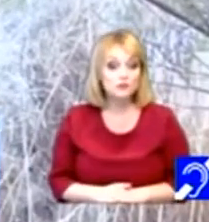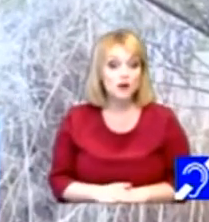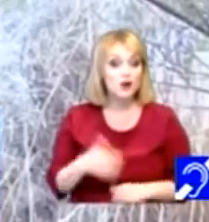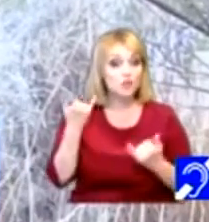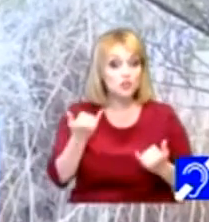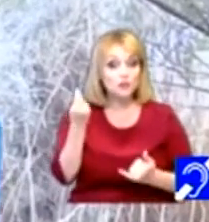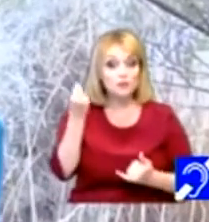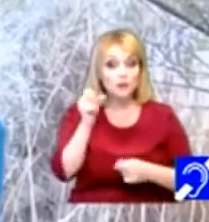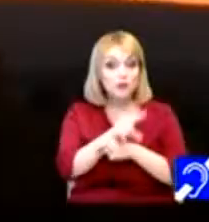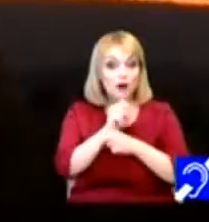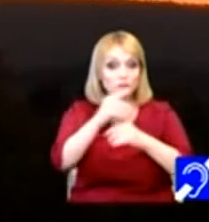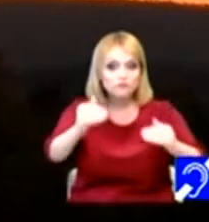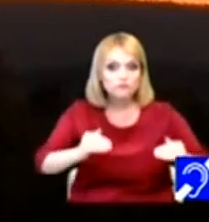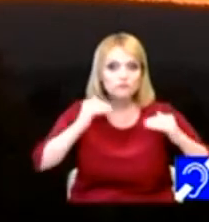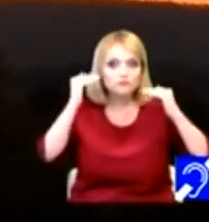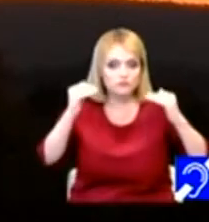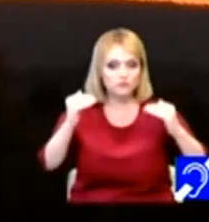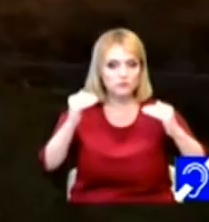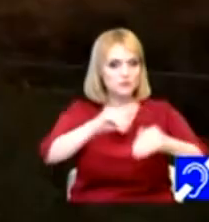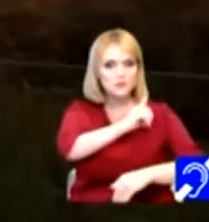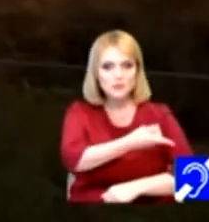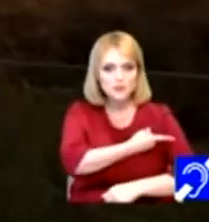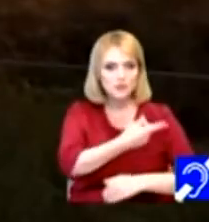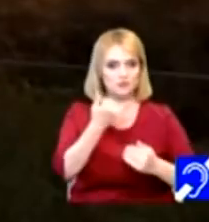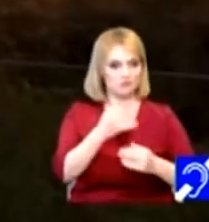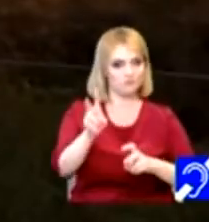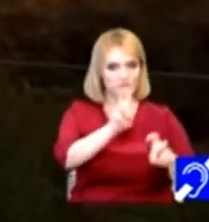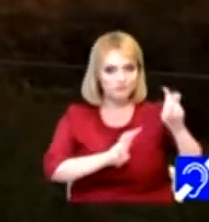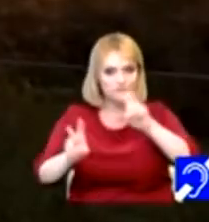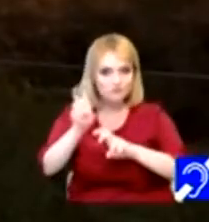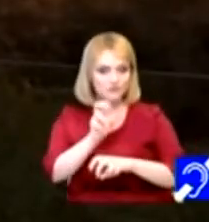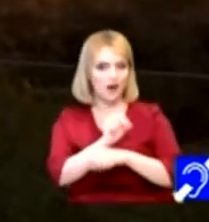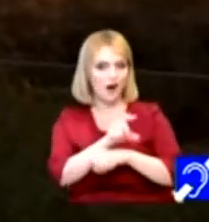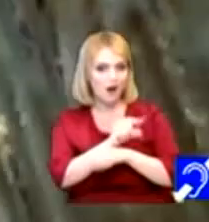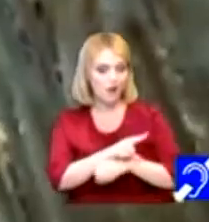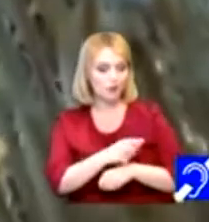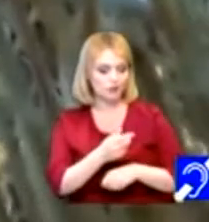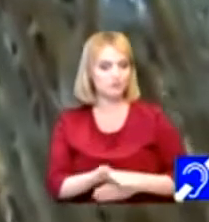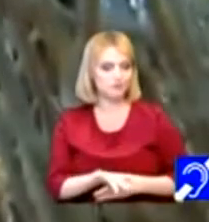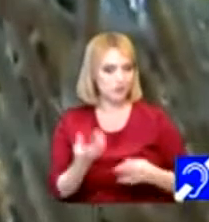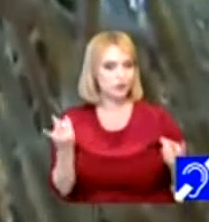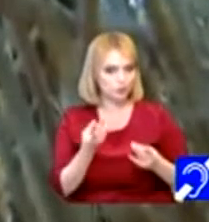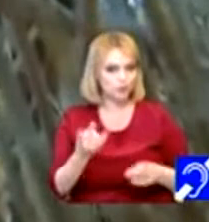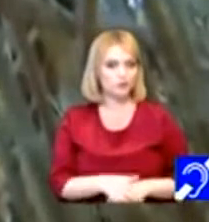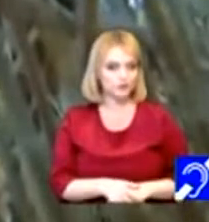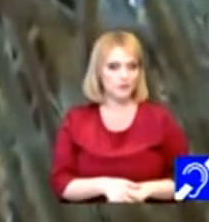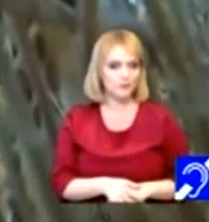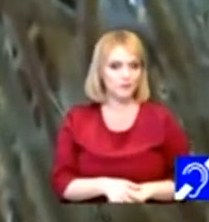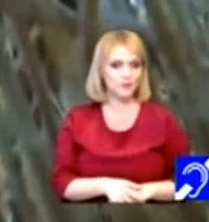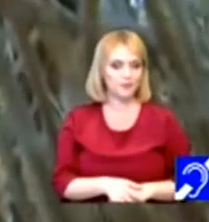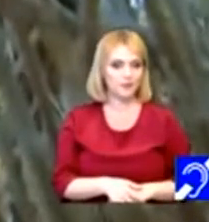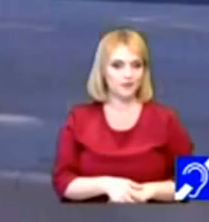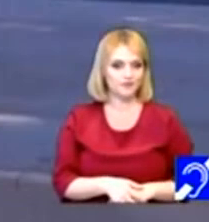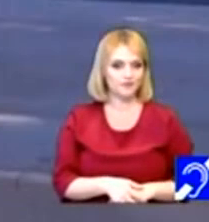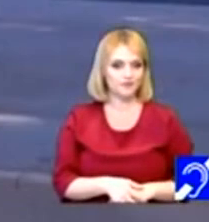the price of gold is that high. De-a lungul anilor, dealurile din Conclery, Queensland, au produs multe surprize. De mai bine de